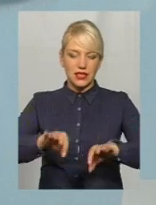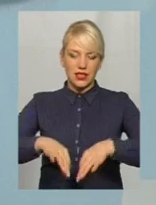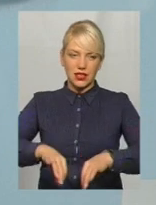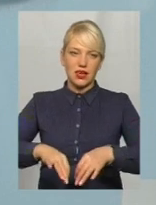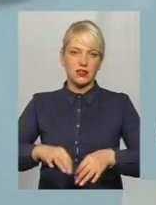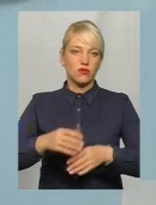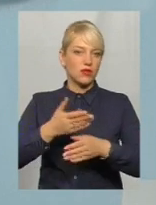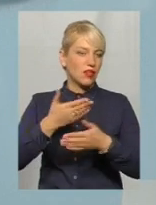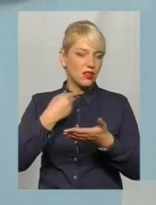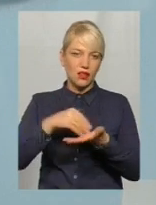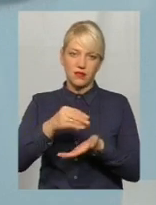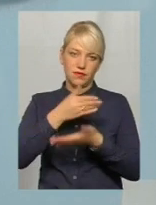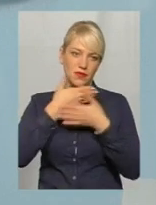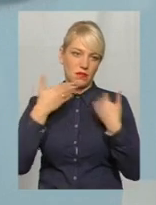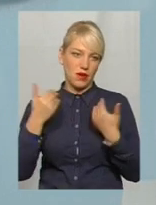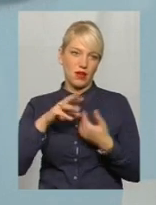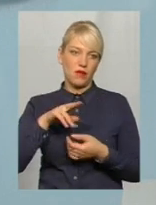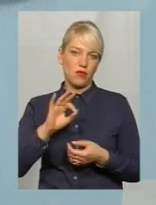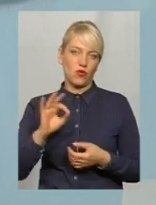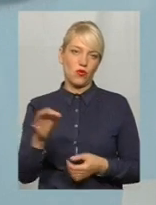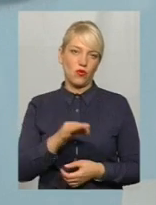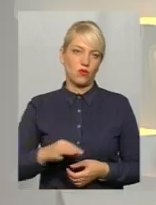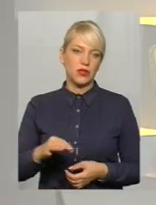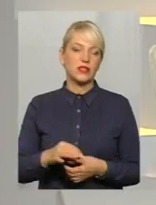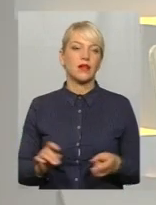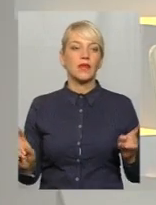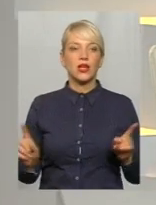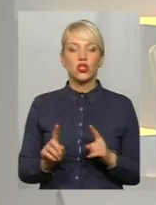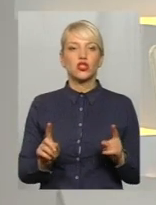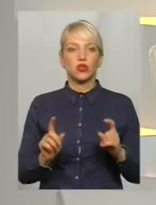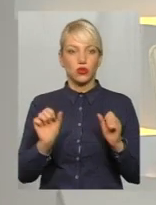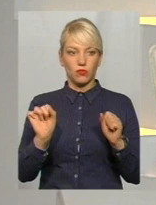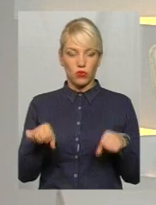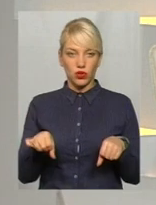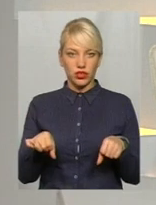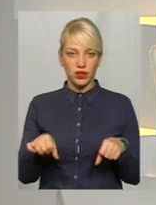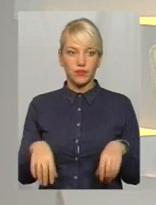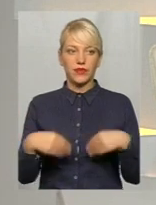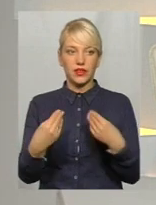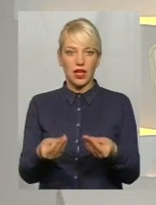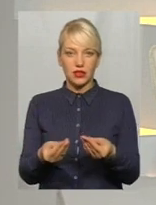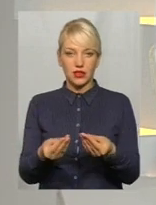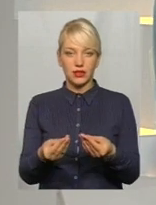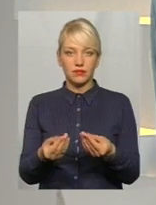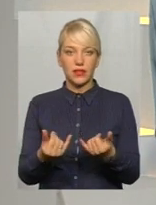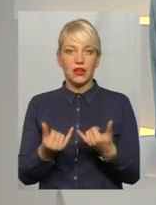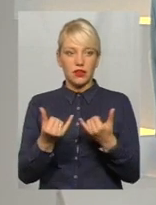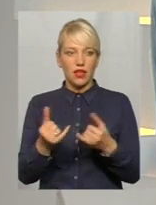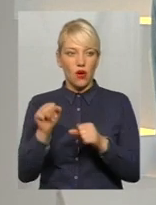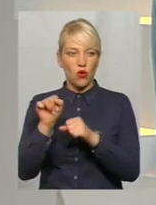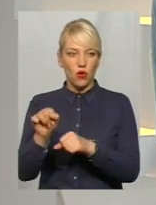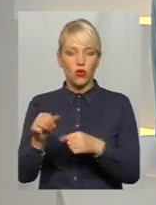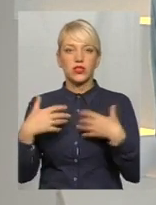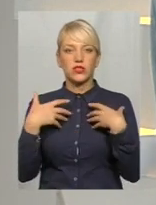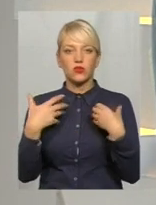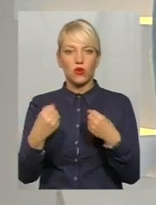не відбувається в цілому по області. Що може дати для охорони здоров'я